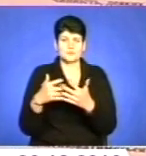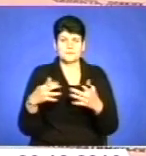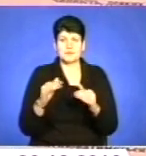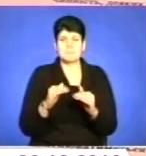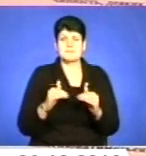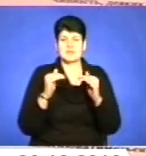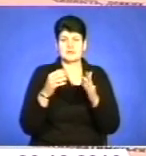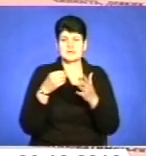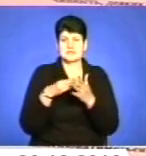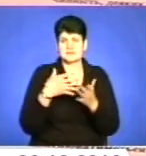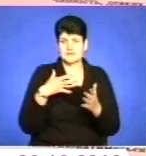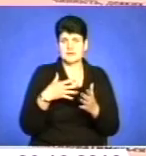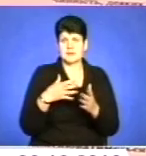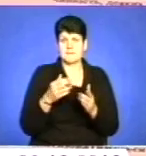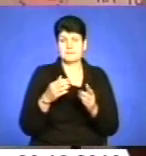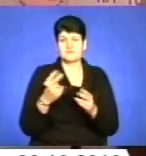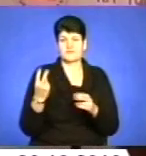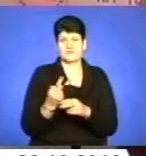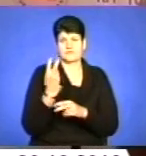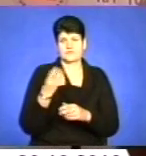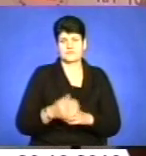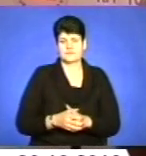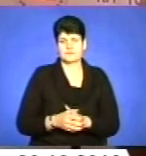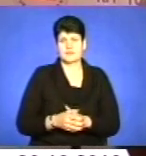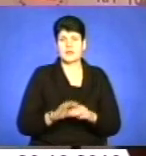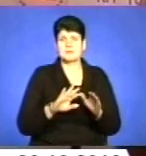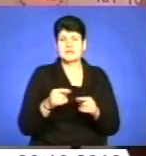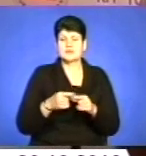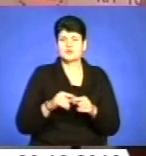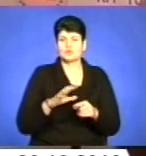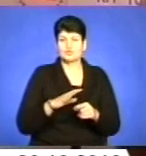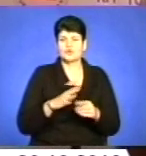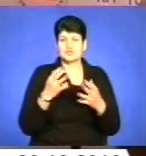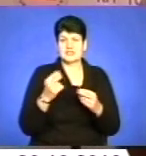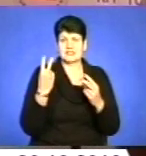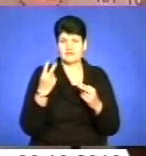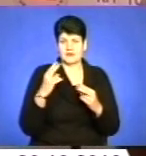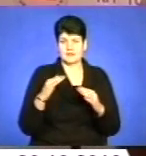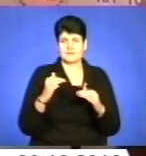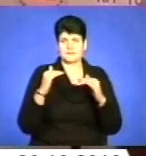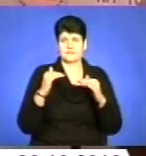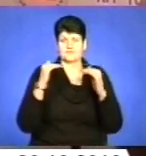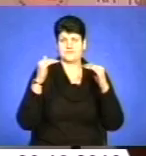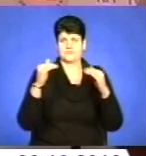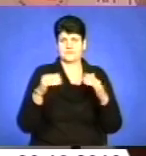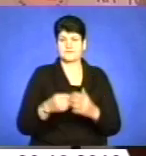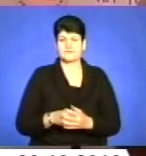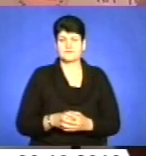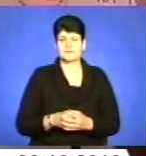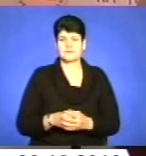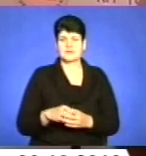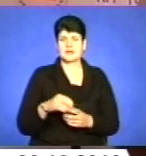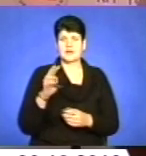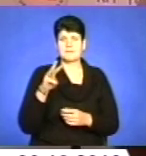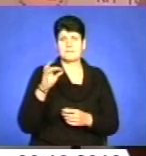підняла тариф на електроенергію більш ніж удвічі. Після цього відбулося ще два етапи підвищення її вартості. На